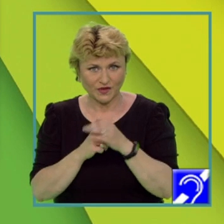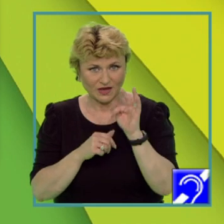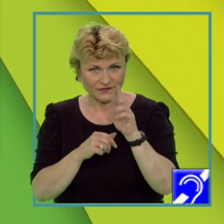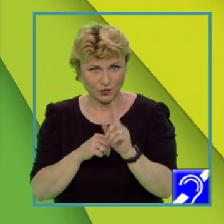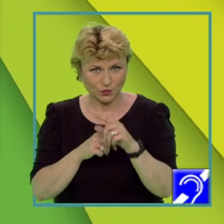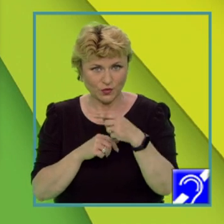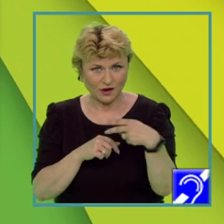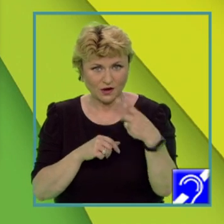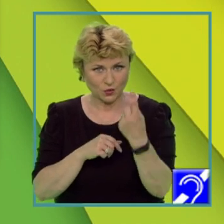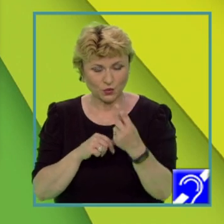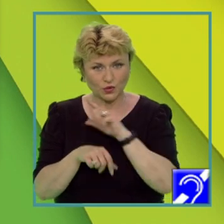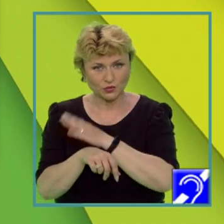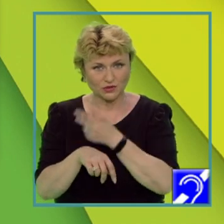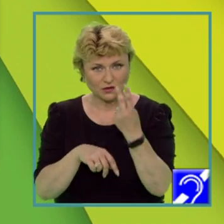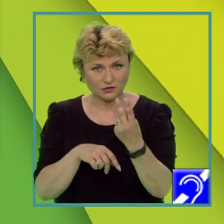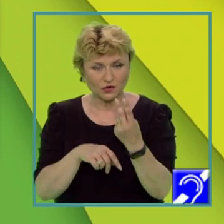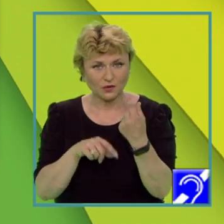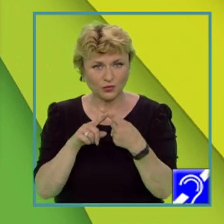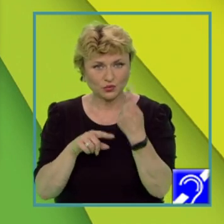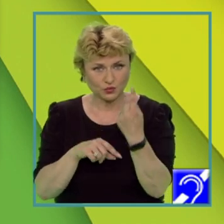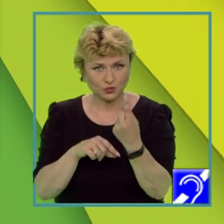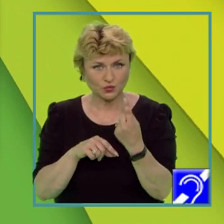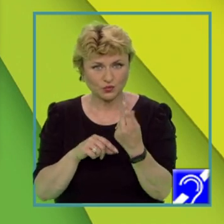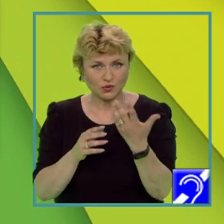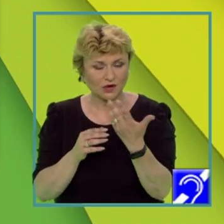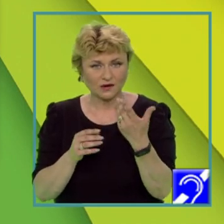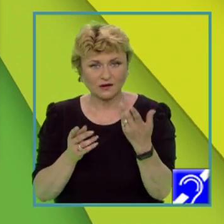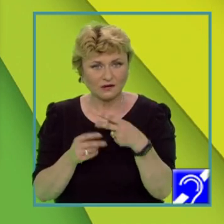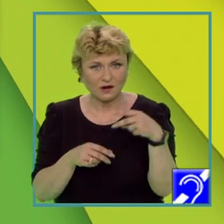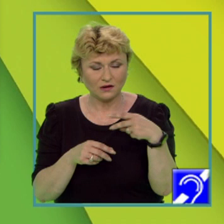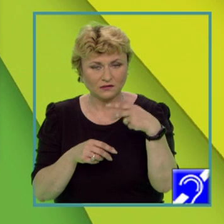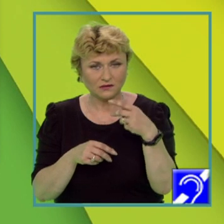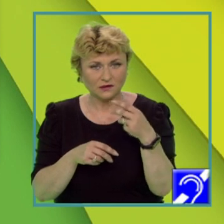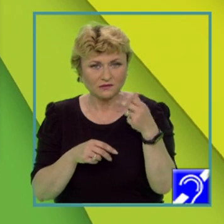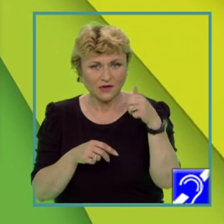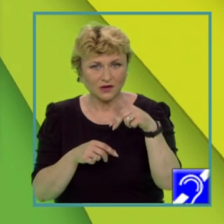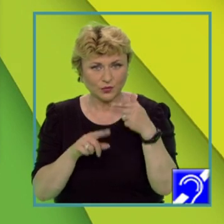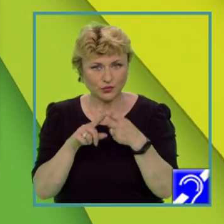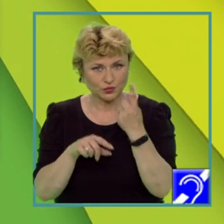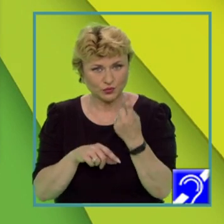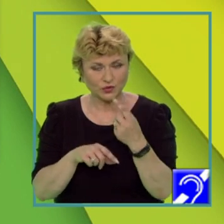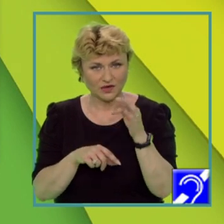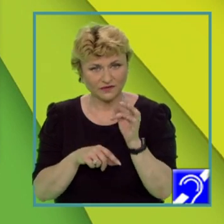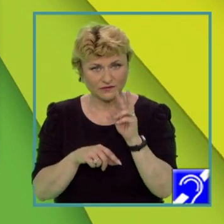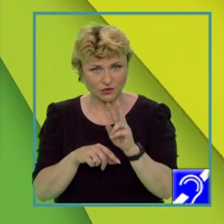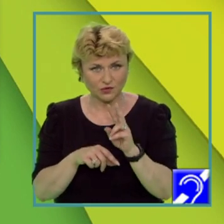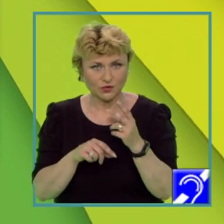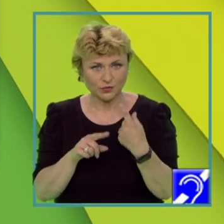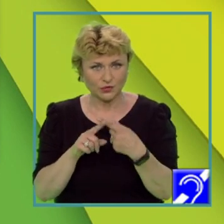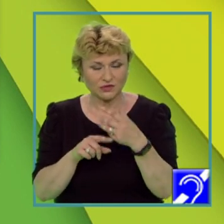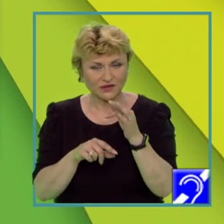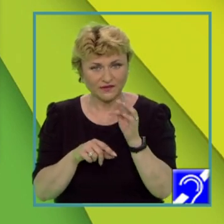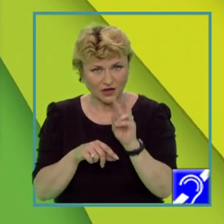egal cu 1 la a doua plus 1 RON este egal cu m plus 1 și F de doi este egal cu 2 la a doua plus